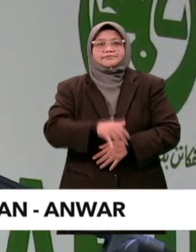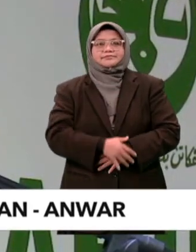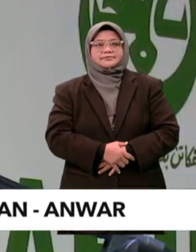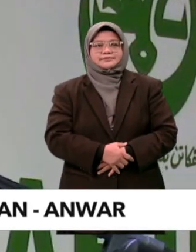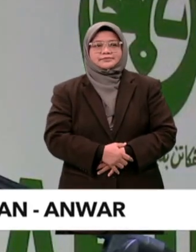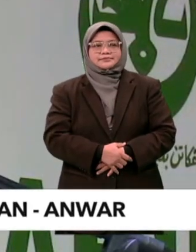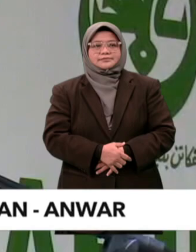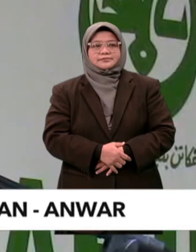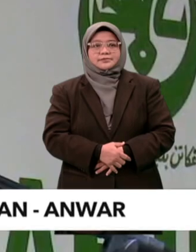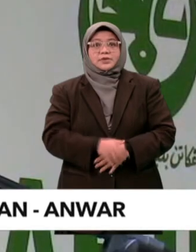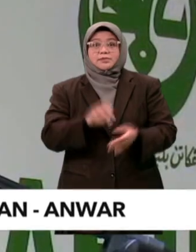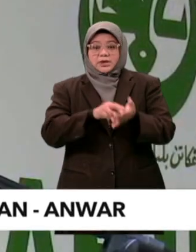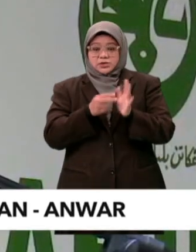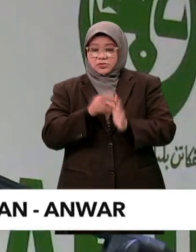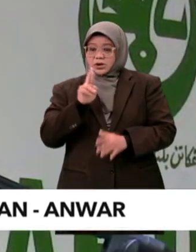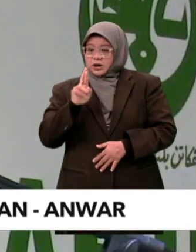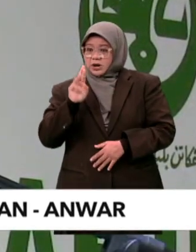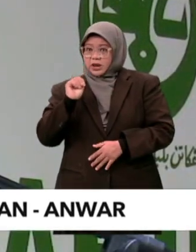atau